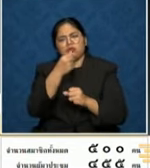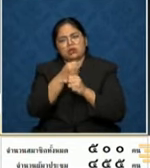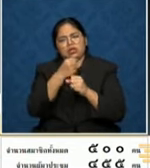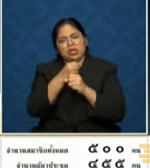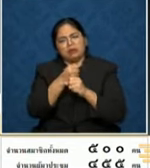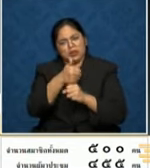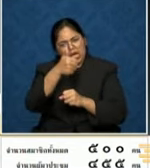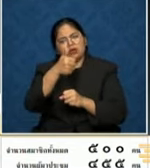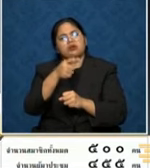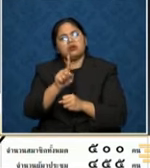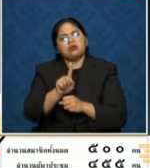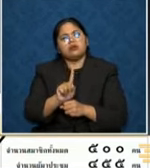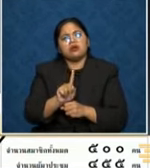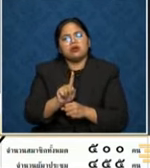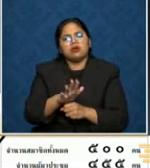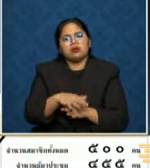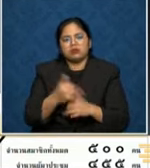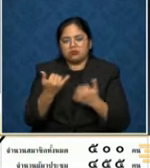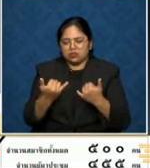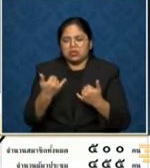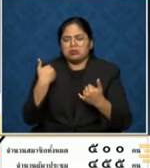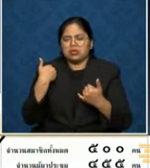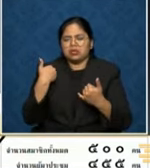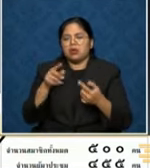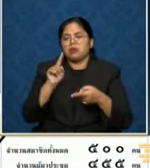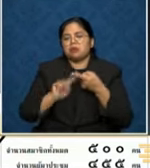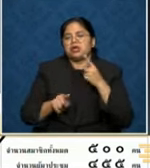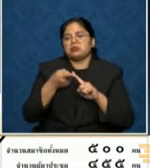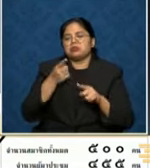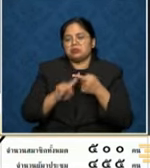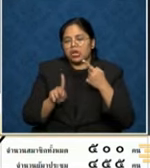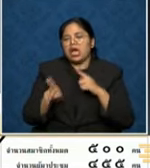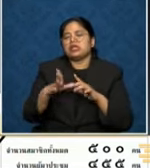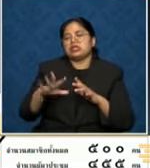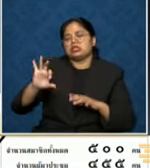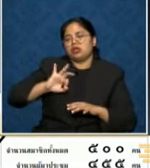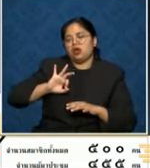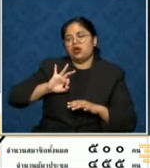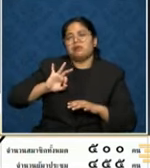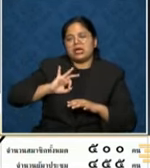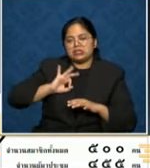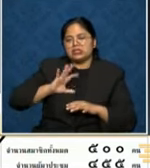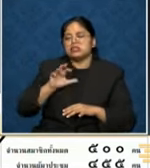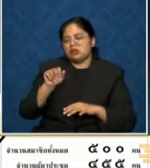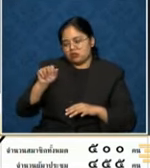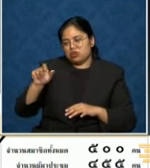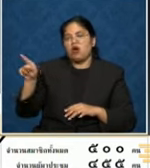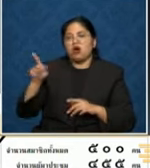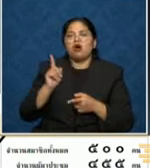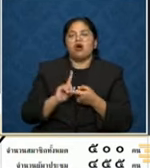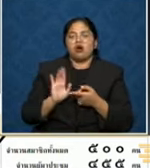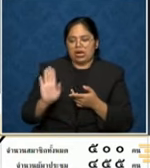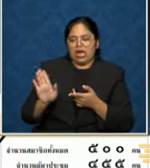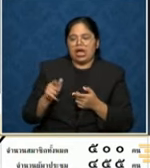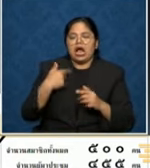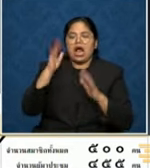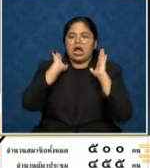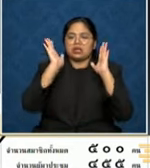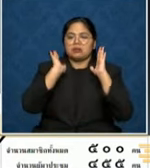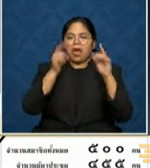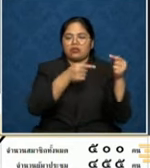แสนล้านค่ะหลายๆเรื่องนะคะเดี๋ยวเพื่อนสมาชิกของดิฉันก็จะอภิปรายกันต่อไปต่อเนื่องนะคะแต่ว่าสิ่งที่ดิฉันอยากที่จะบอก